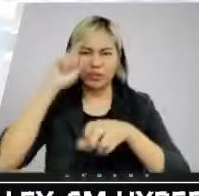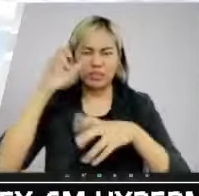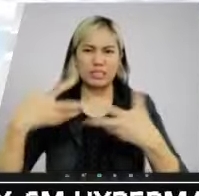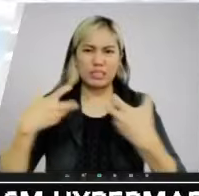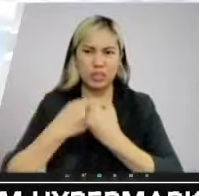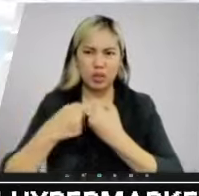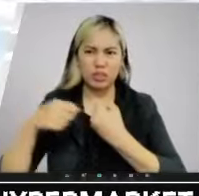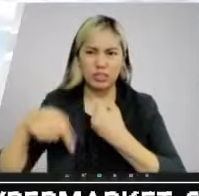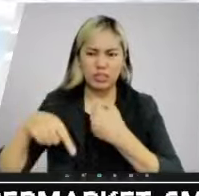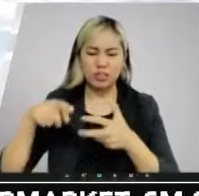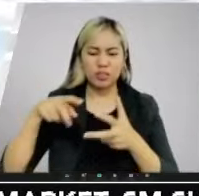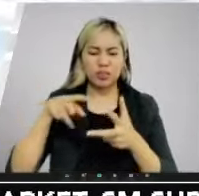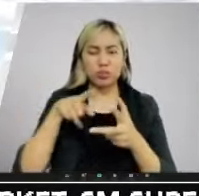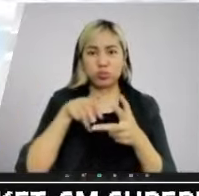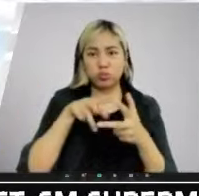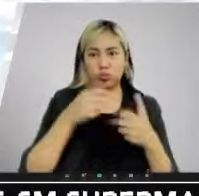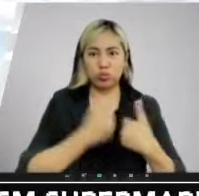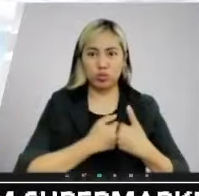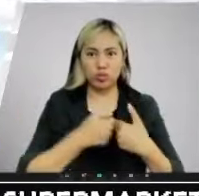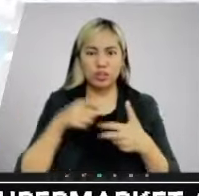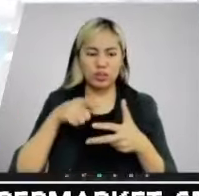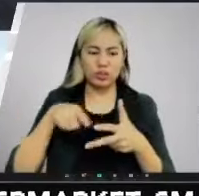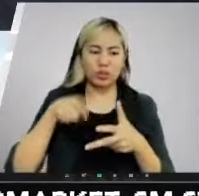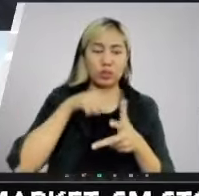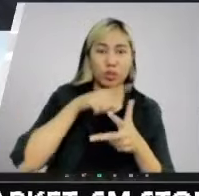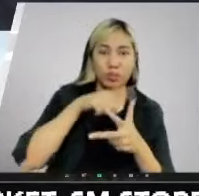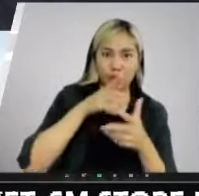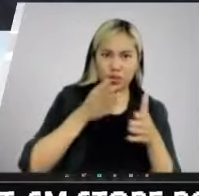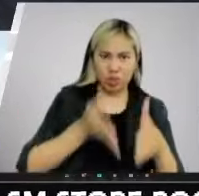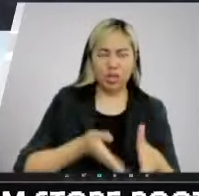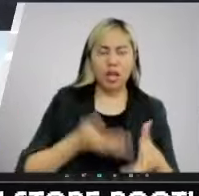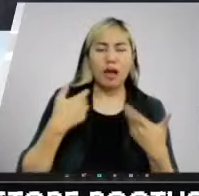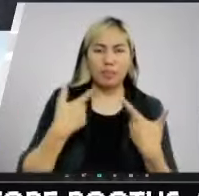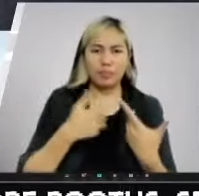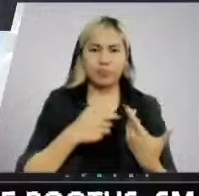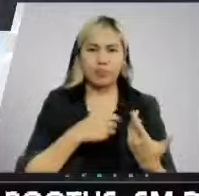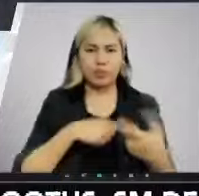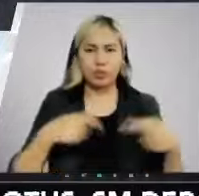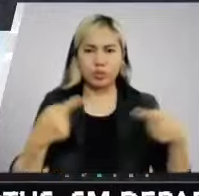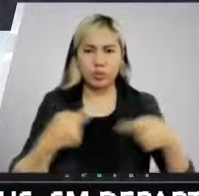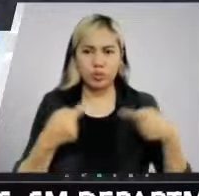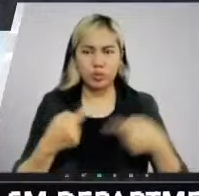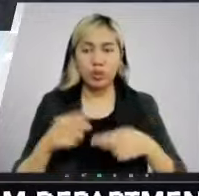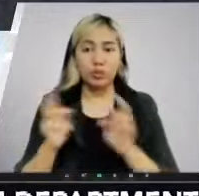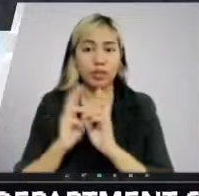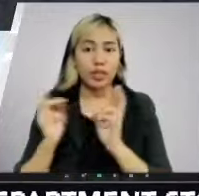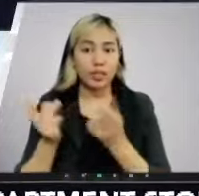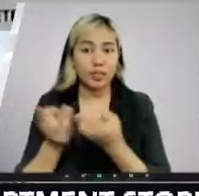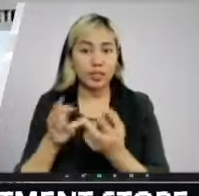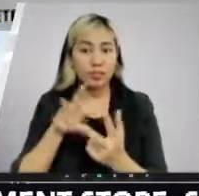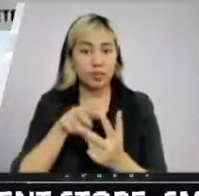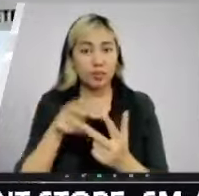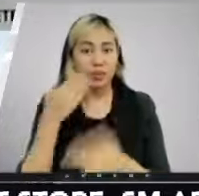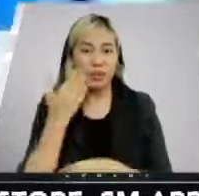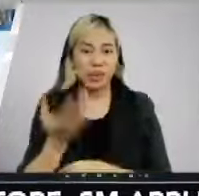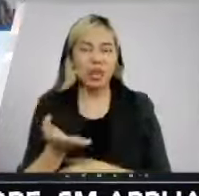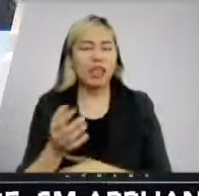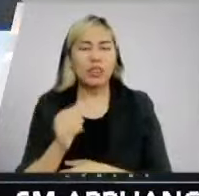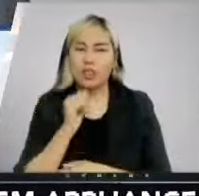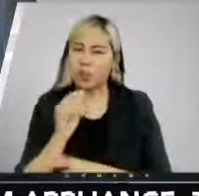Bureau ang investigasyon sa aksidente. Tumanggi namang magbigay ng pahayag ang kaanak ng mga namatay.